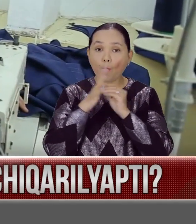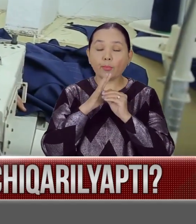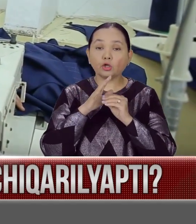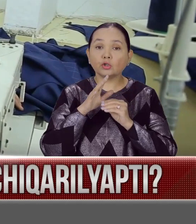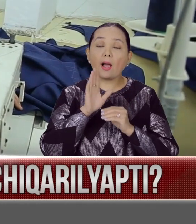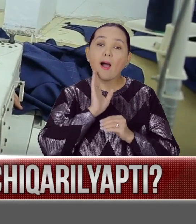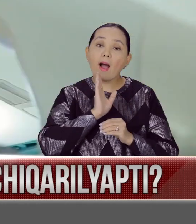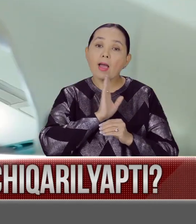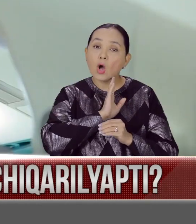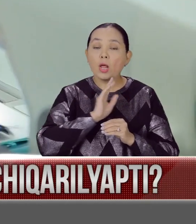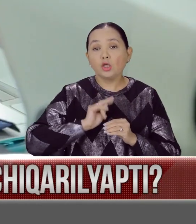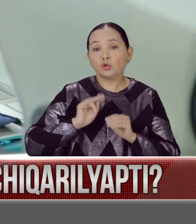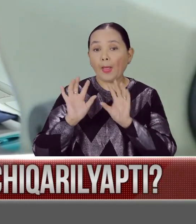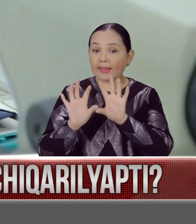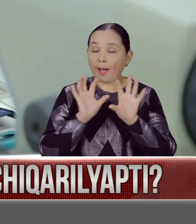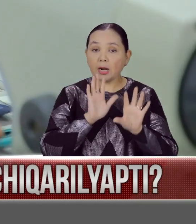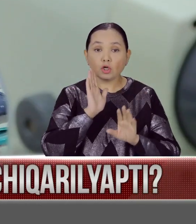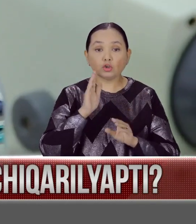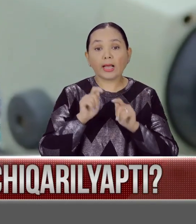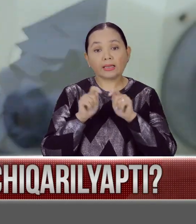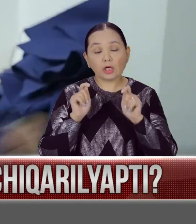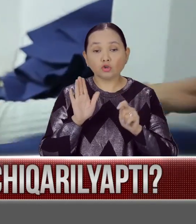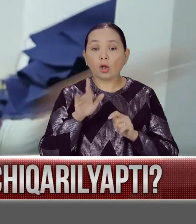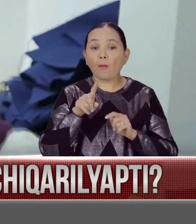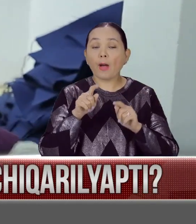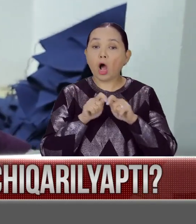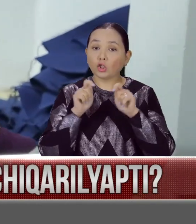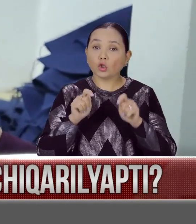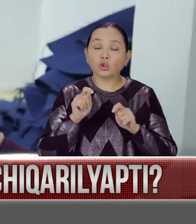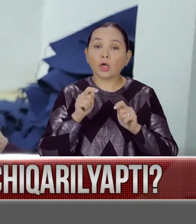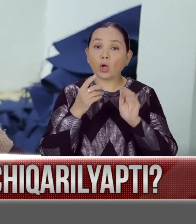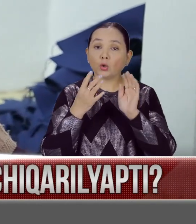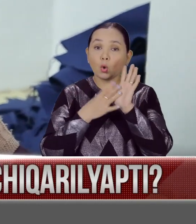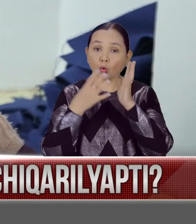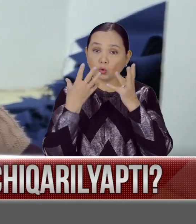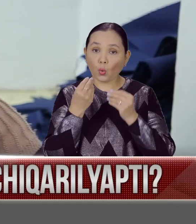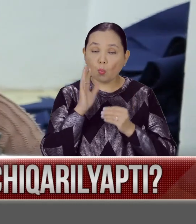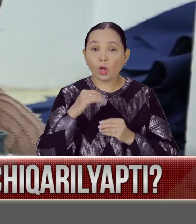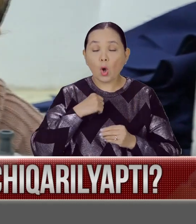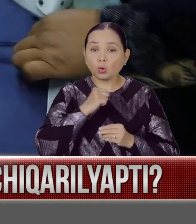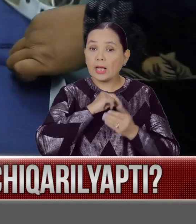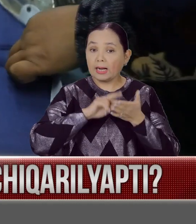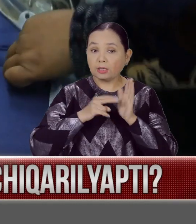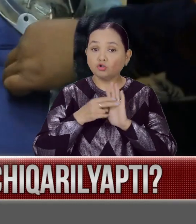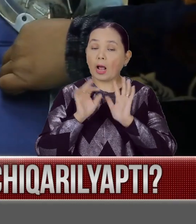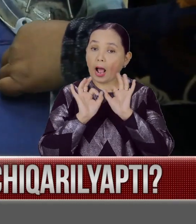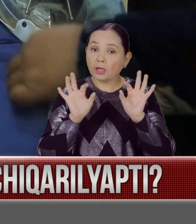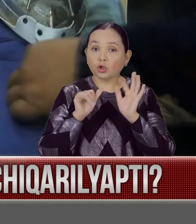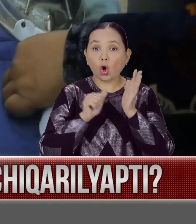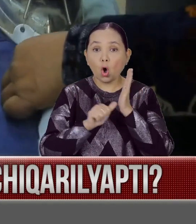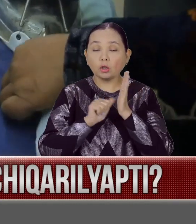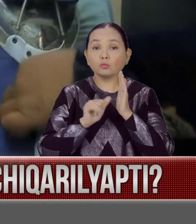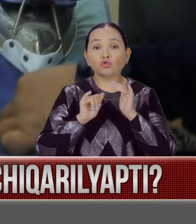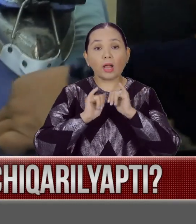mahallani ayollarini ish bilan ta'minlash maqsadida tashkil bo'ldi. Bu tashkil bo'lganiga chevarxonani 9 kun bo'ldi. Mana o'zlarining rejalarini aytib o'tdilar. 60